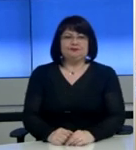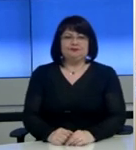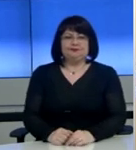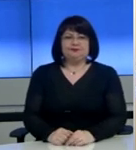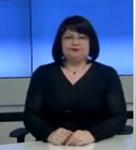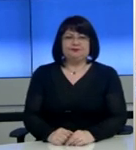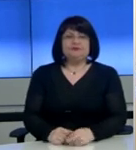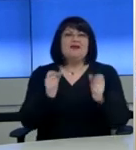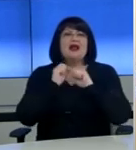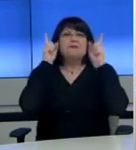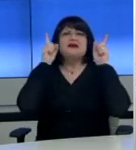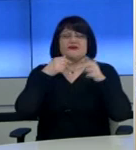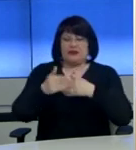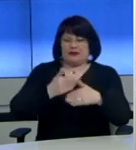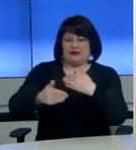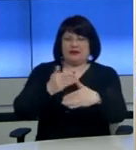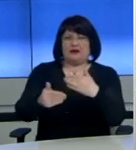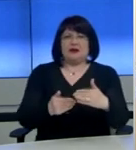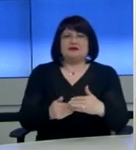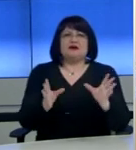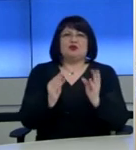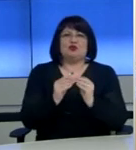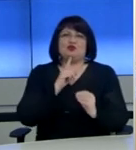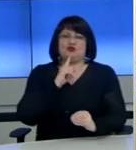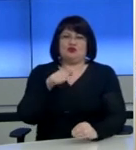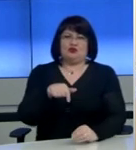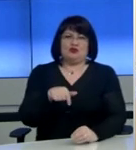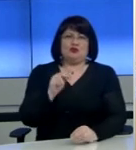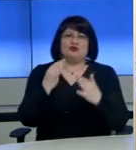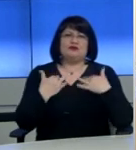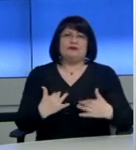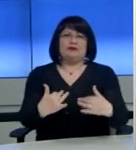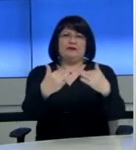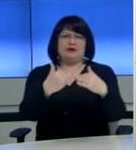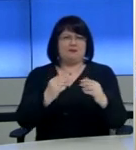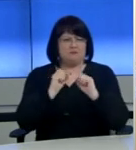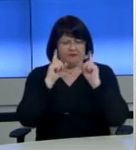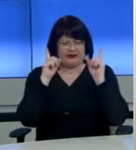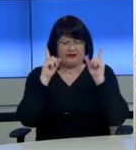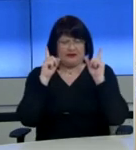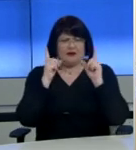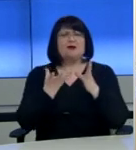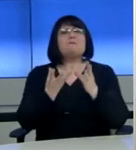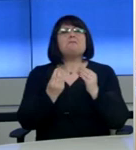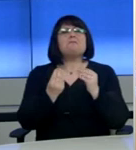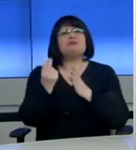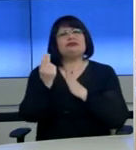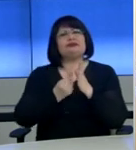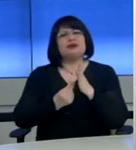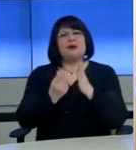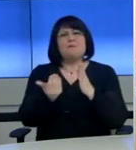σε μια πρωτοφανή διαδικασία επίσης για τα χρονικά της κοινοβουλευτικής δημοκρατίας, διότι πολλές προανακριτικές επιτροπές έχουν